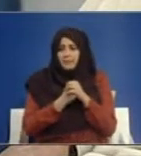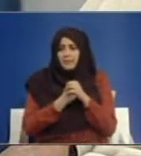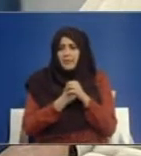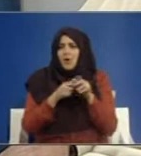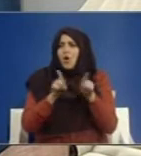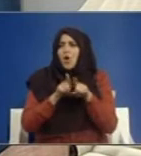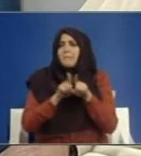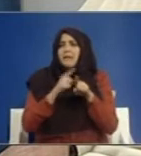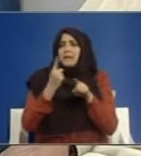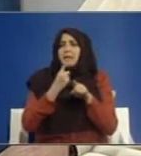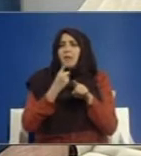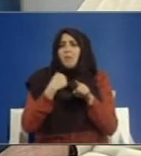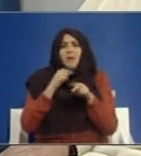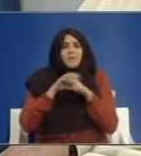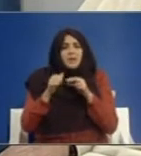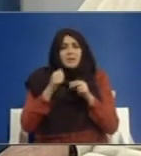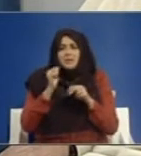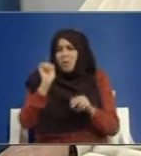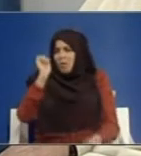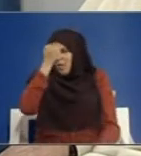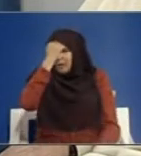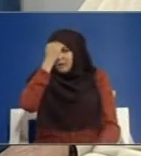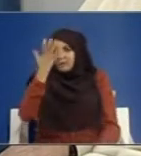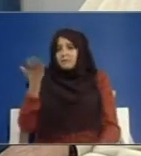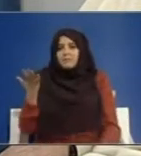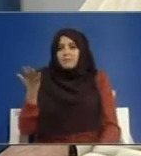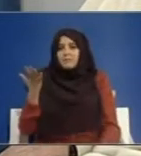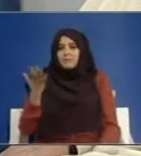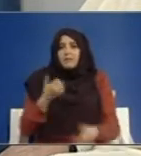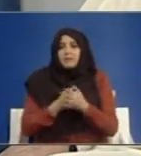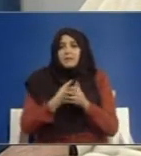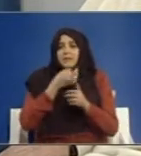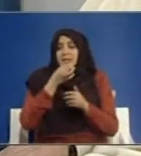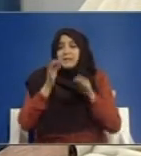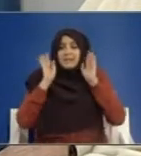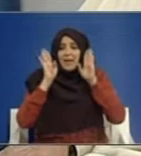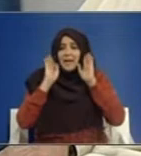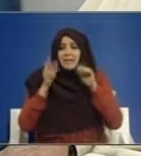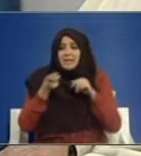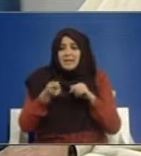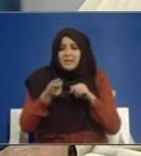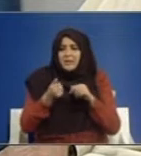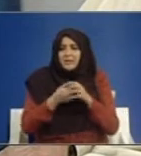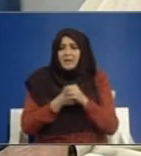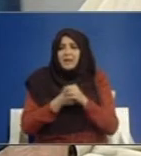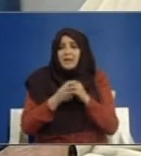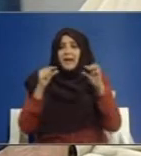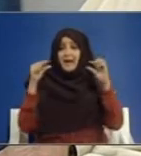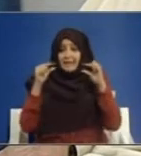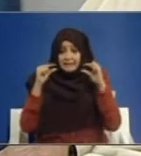أن يندم على أنه فعل الطاعة. صلاة التسبيح صحيح